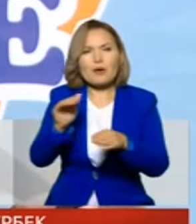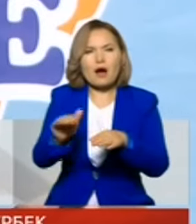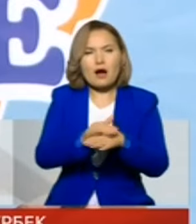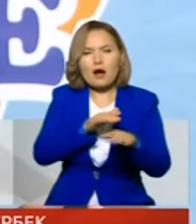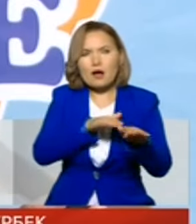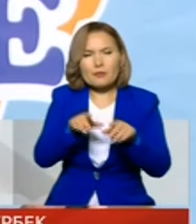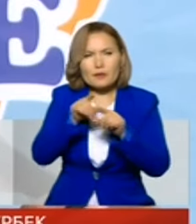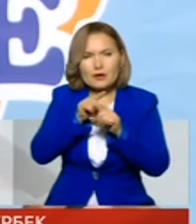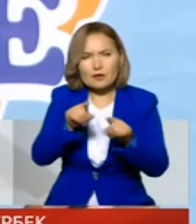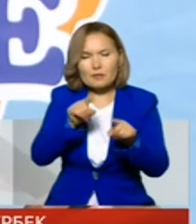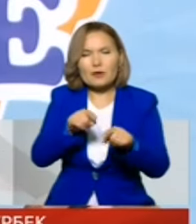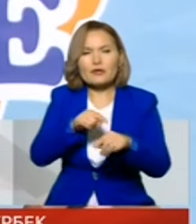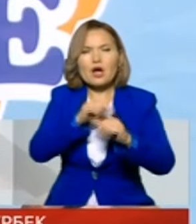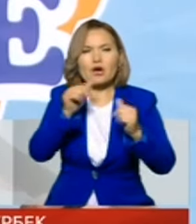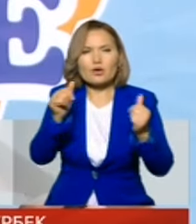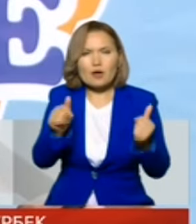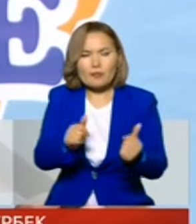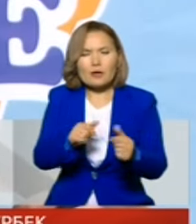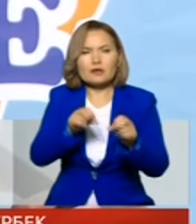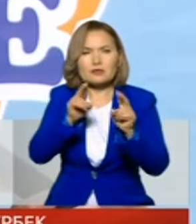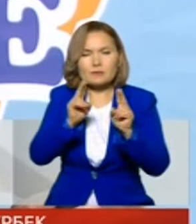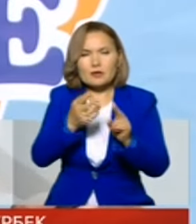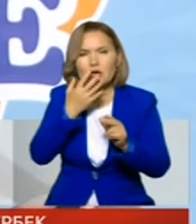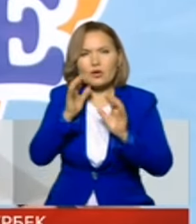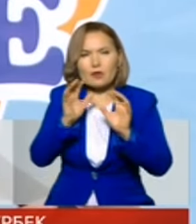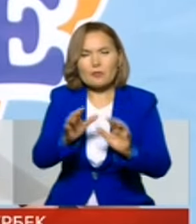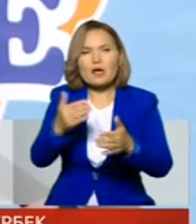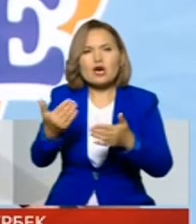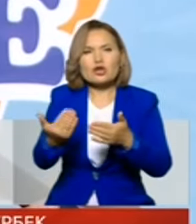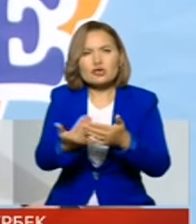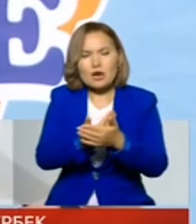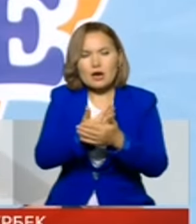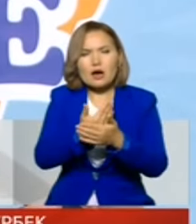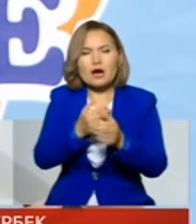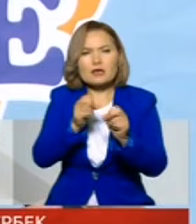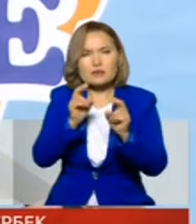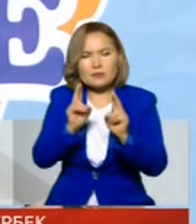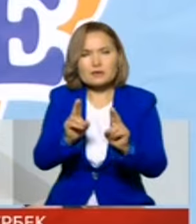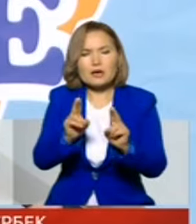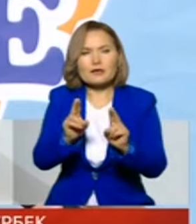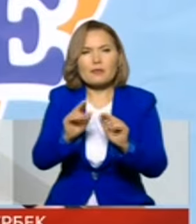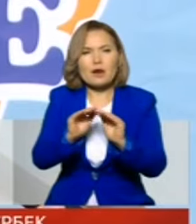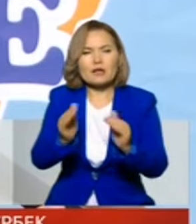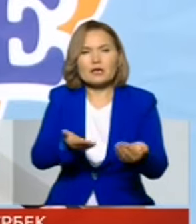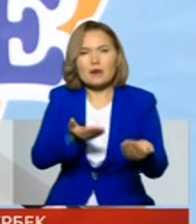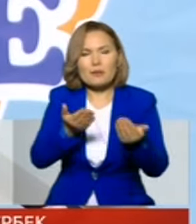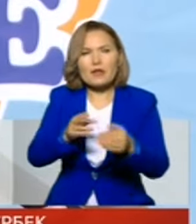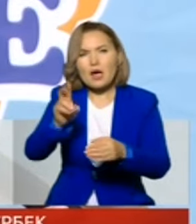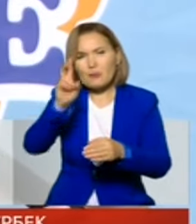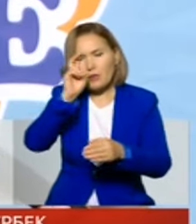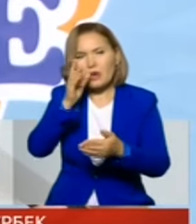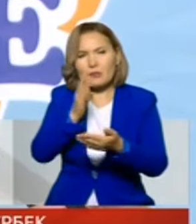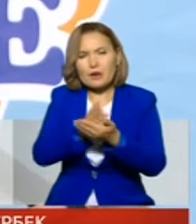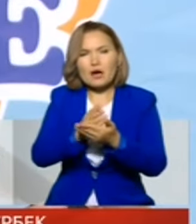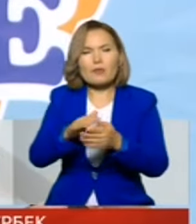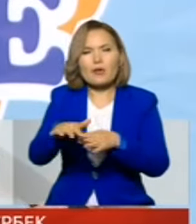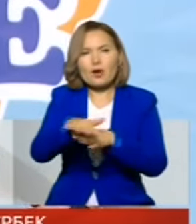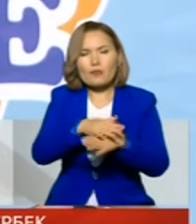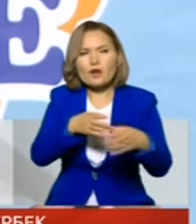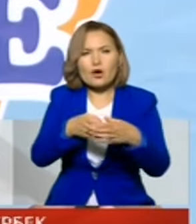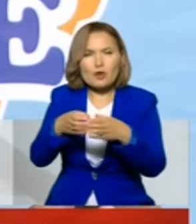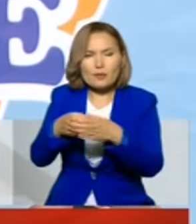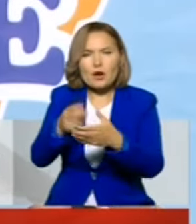қайырымдылықты, сезімді, бүлдіршіндер өздеріне жанашитын, оларды ойлайтын мемлекет бар, осындай қоғамдық үйім